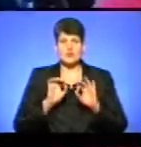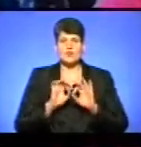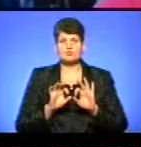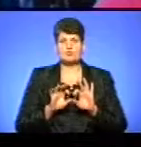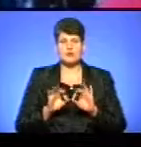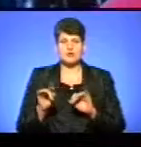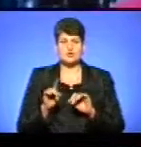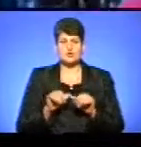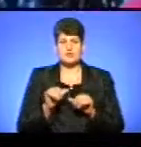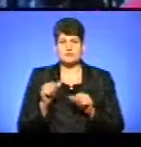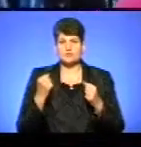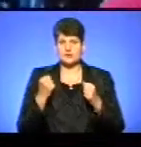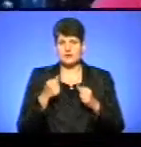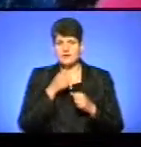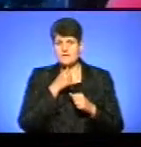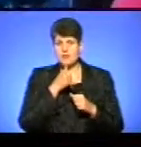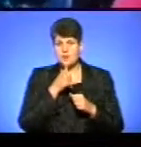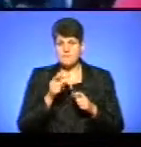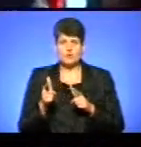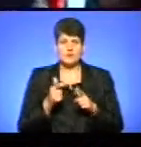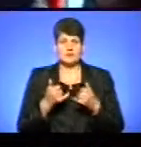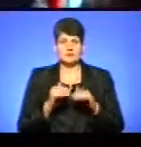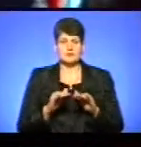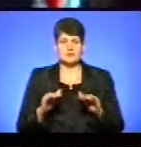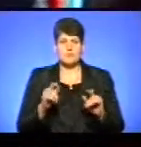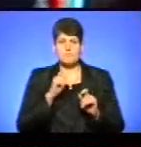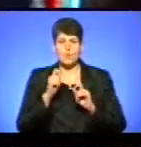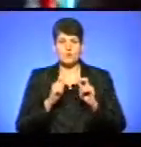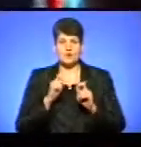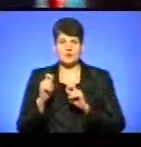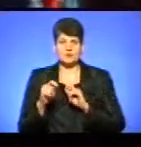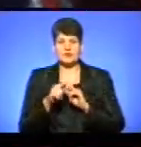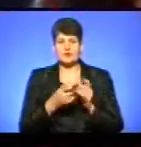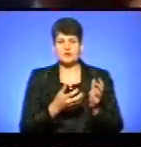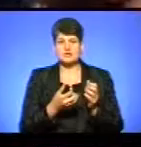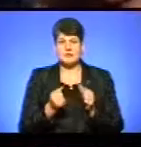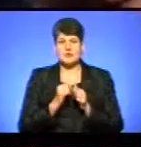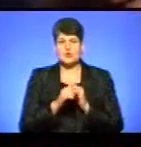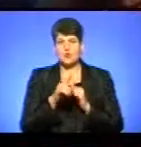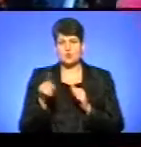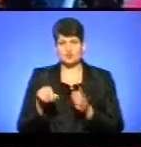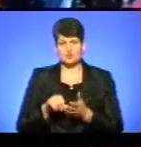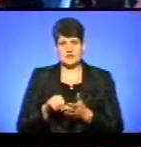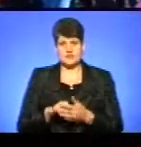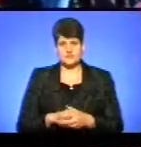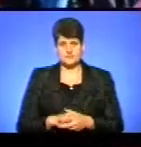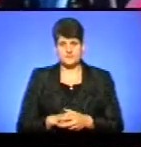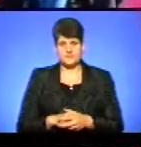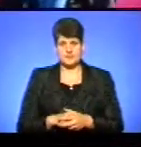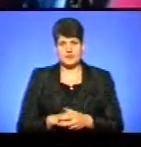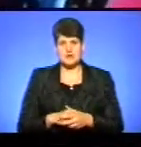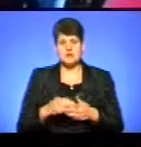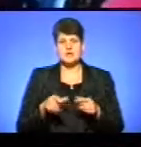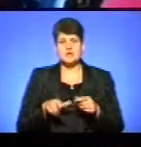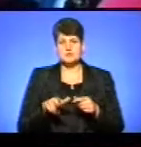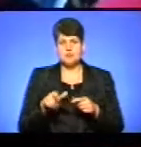розповідає, крім спортивних випробувань, підготували для школярів подарунки. Їх отримає кожен з учасників. «Смуга перешкод» складається